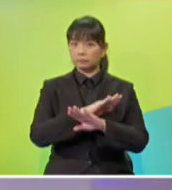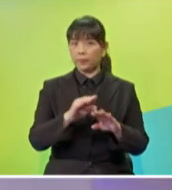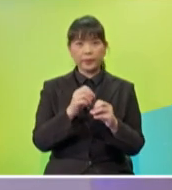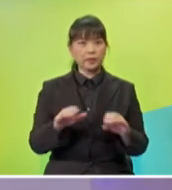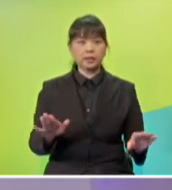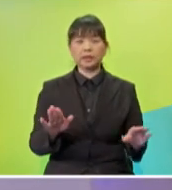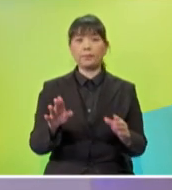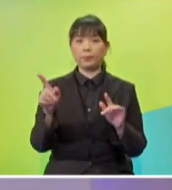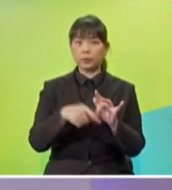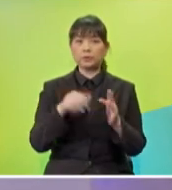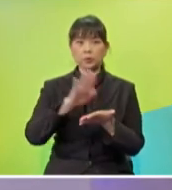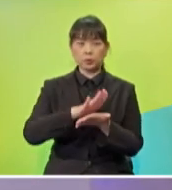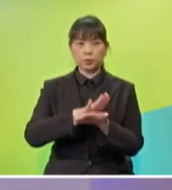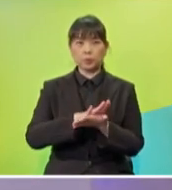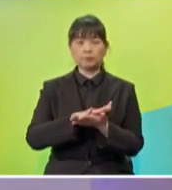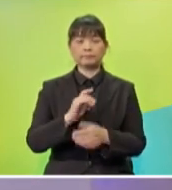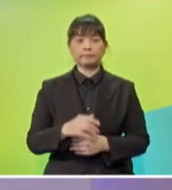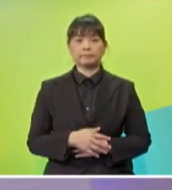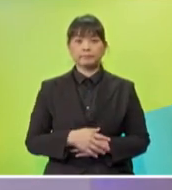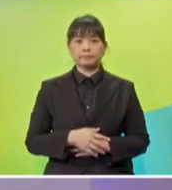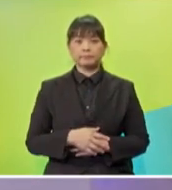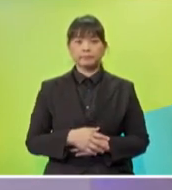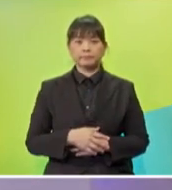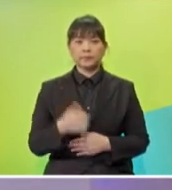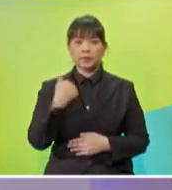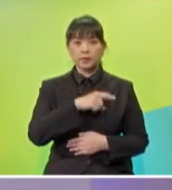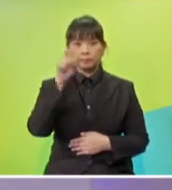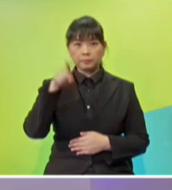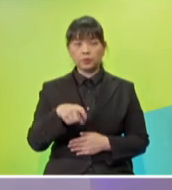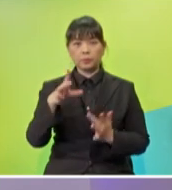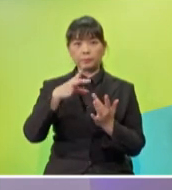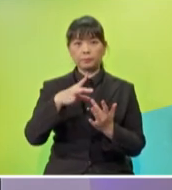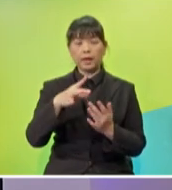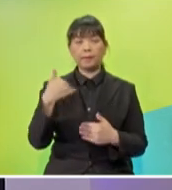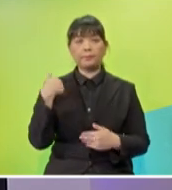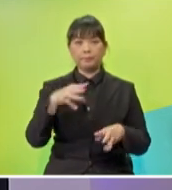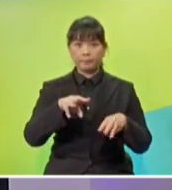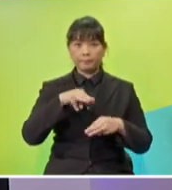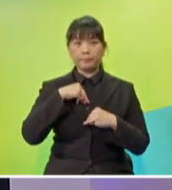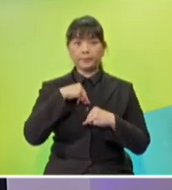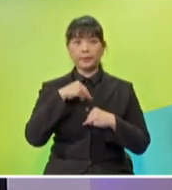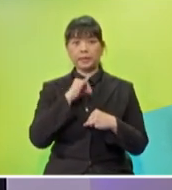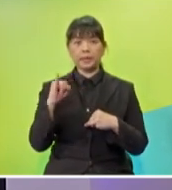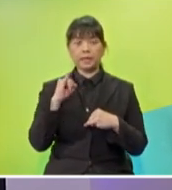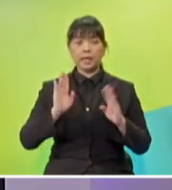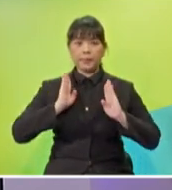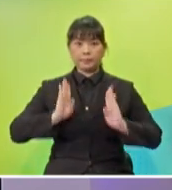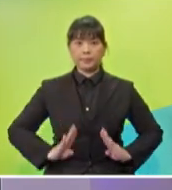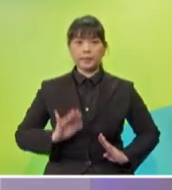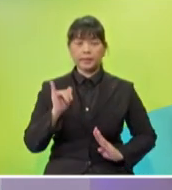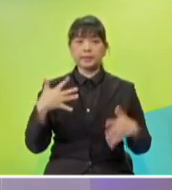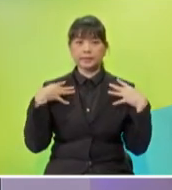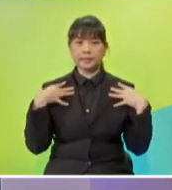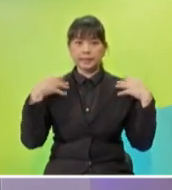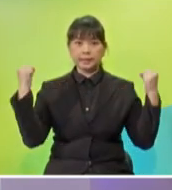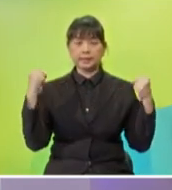sosialnya oke yang ketiga kita perlu memiliki tubuh badan yang sehat jika kita buat